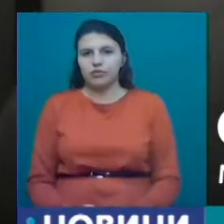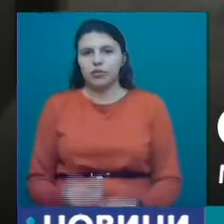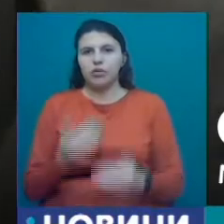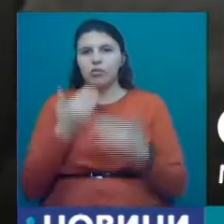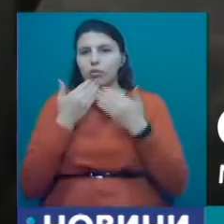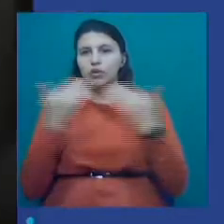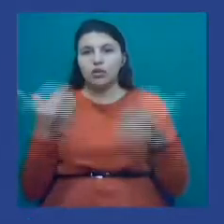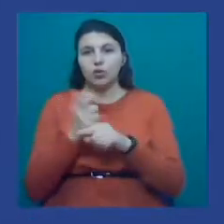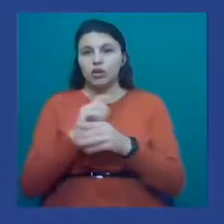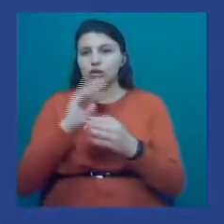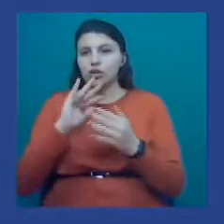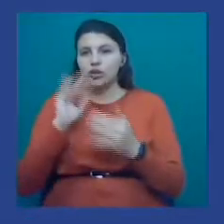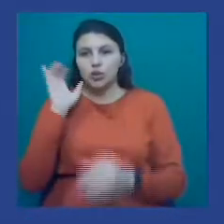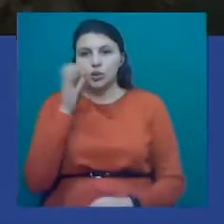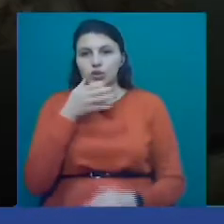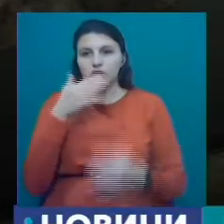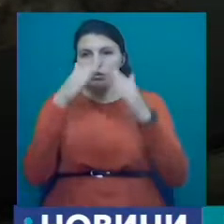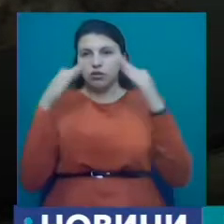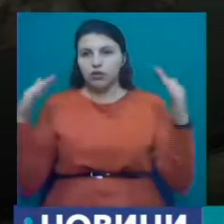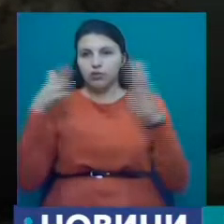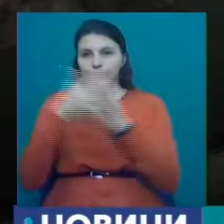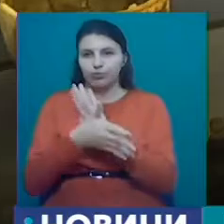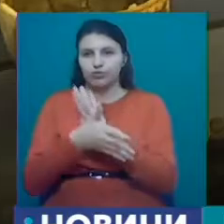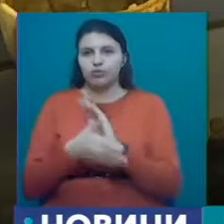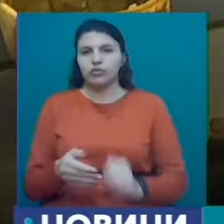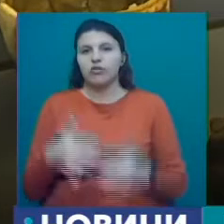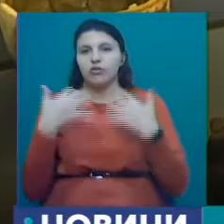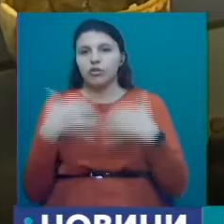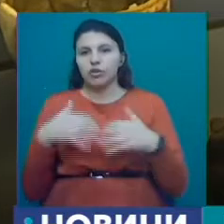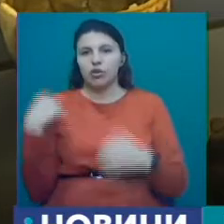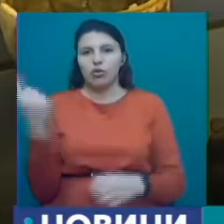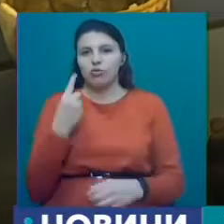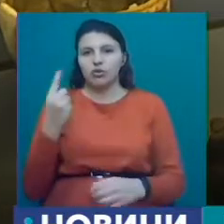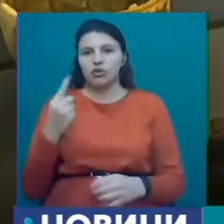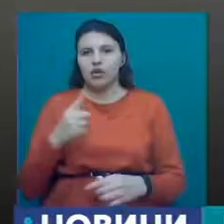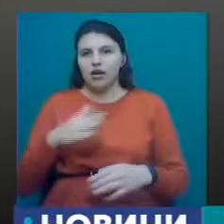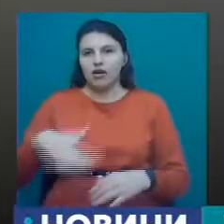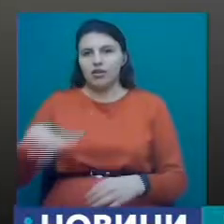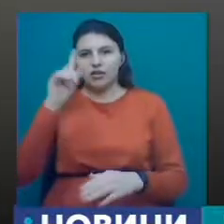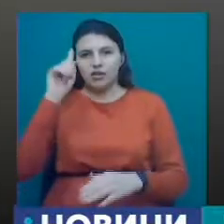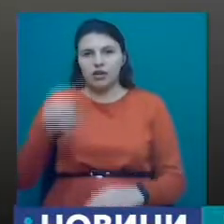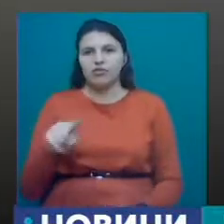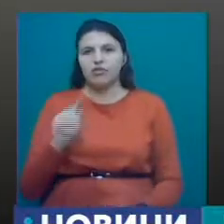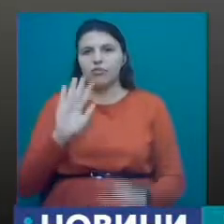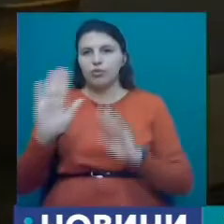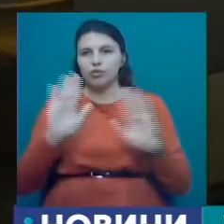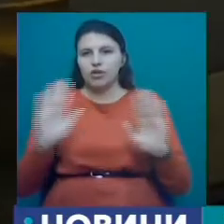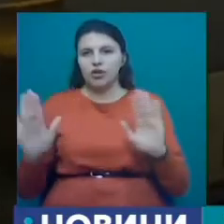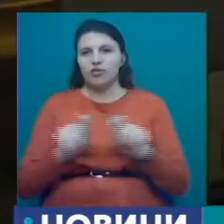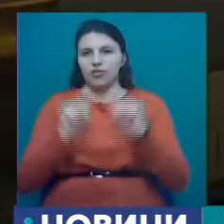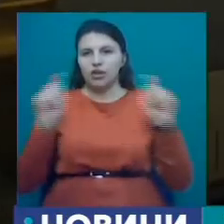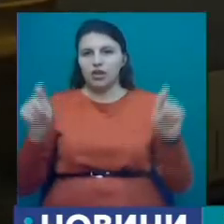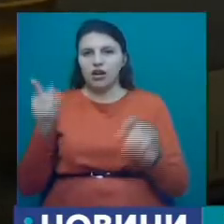серйозне. Криша тече повністю. У Краматорську в обласному краєзнавчому музеї відкрили археологічну виставку. Це